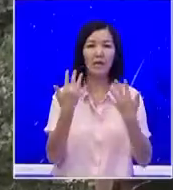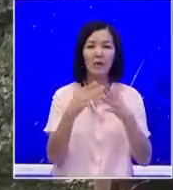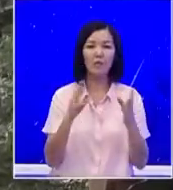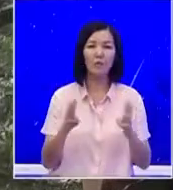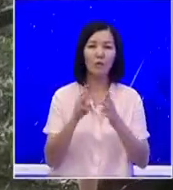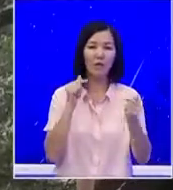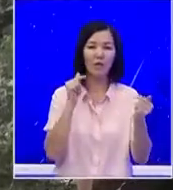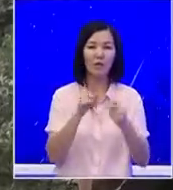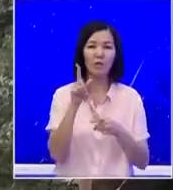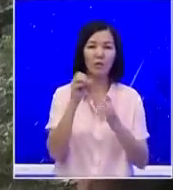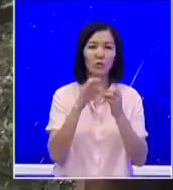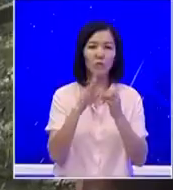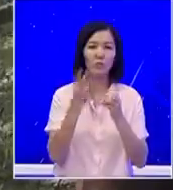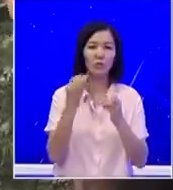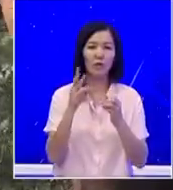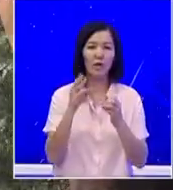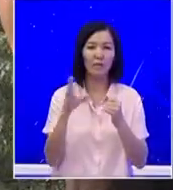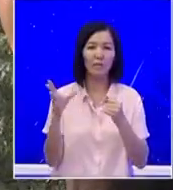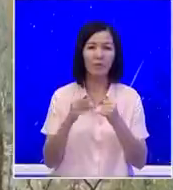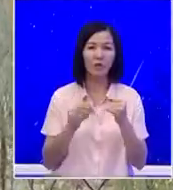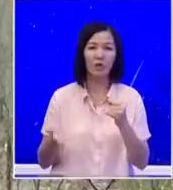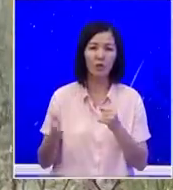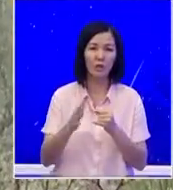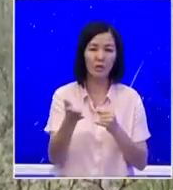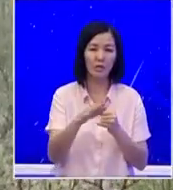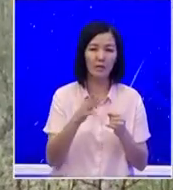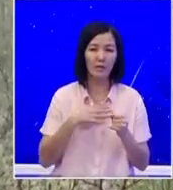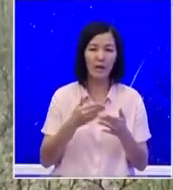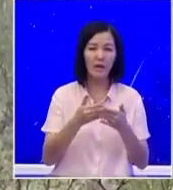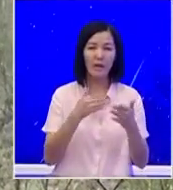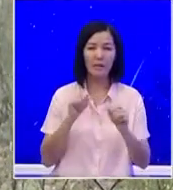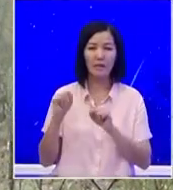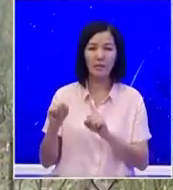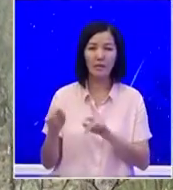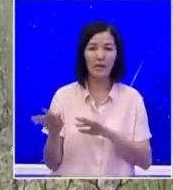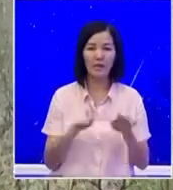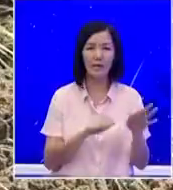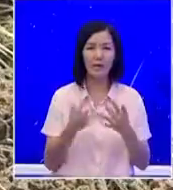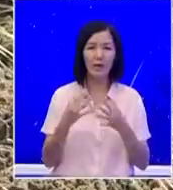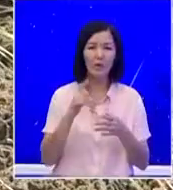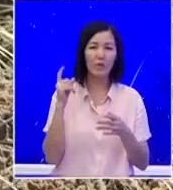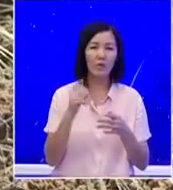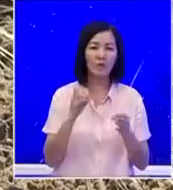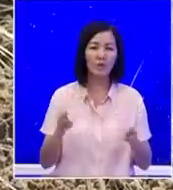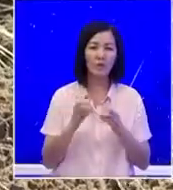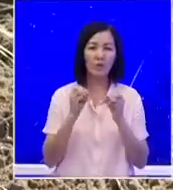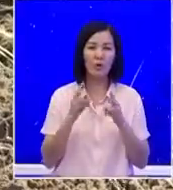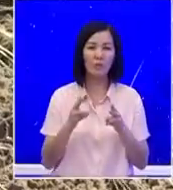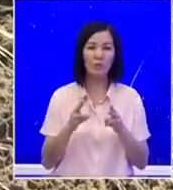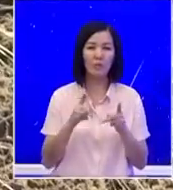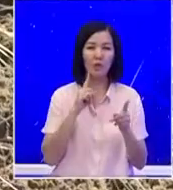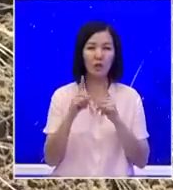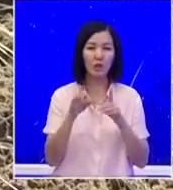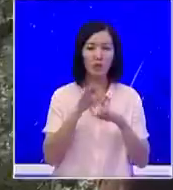қарсы 115 шақырым жолақ жер жыртылды. Сондай-ақ профилактикалық жұмыстар кезінде шаруа қожалықтарымен өрт қауіпсіздігі туралы жиын